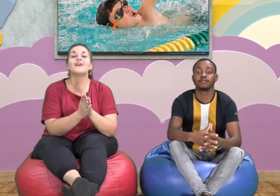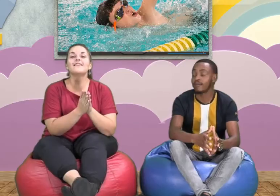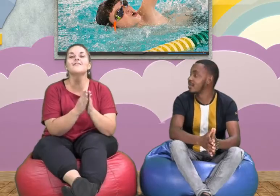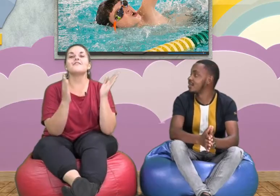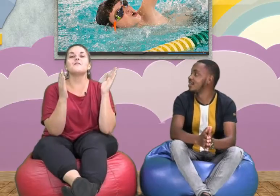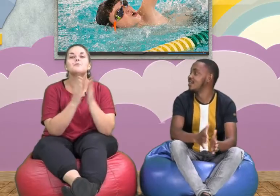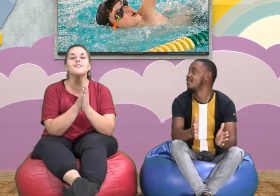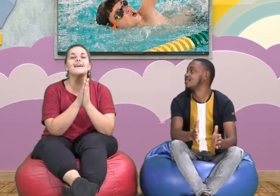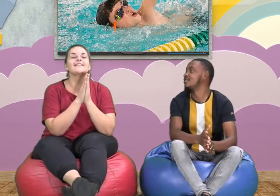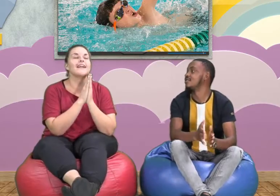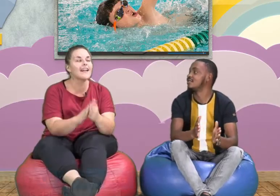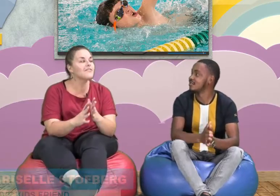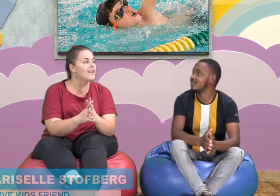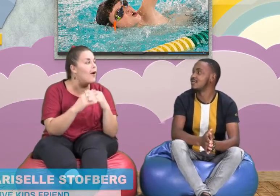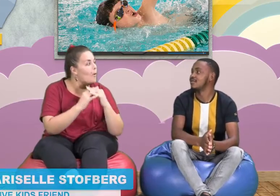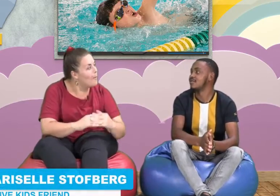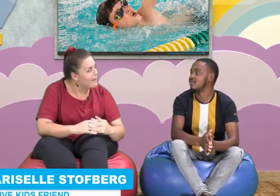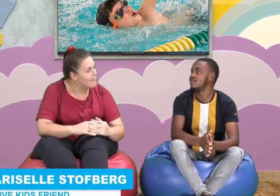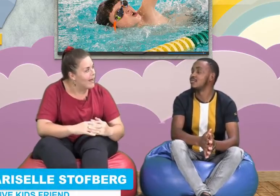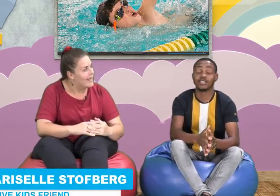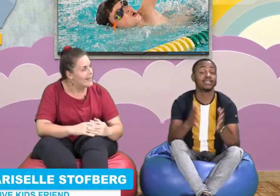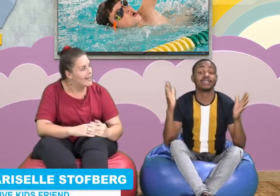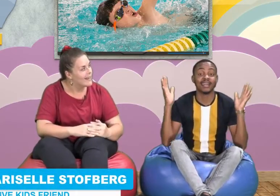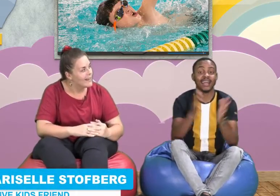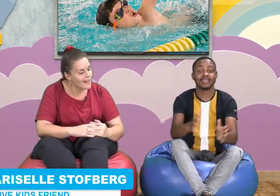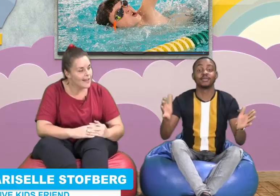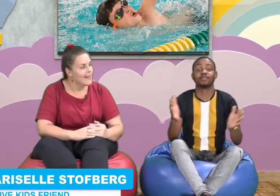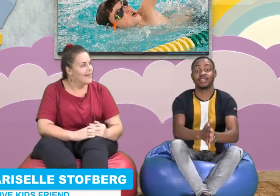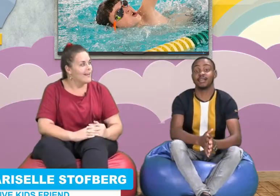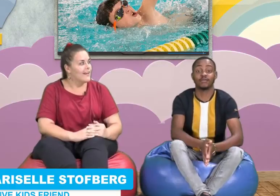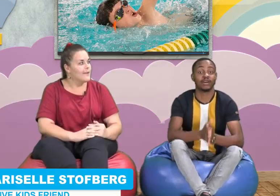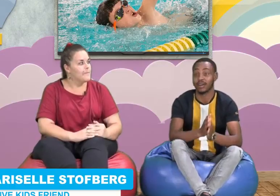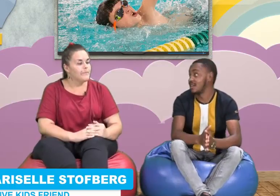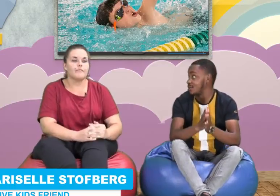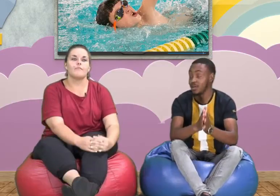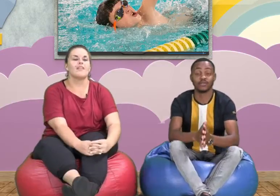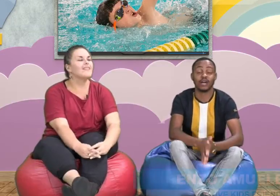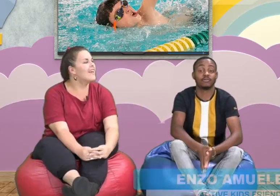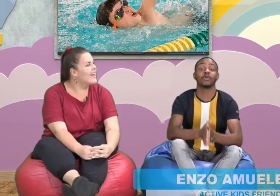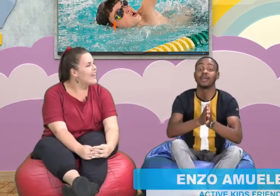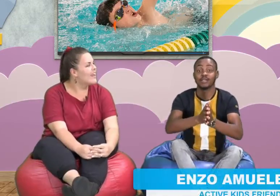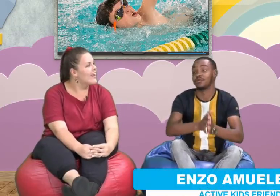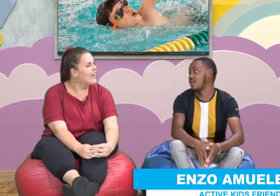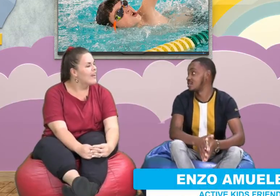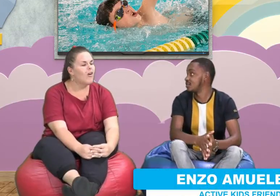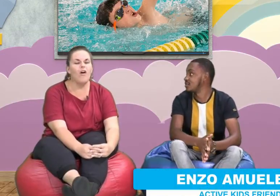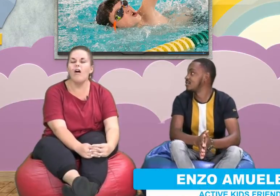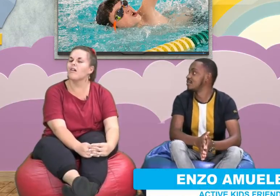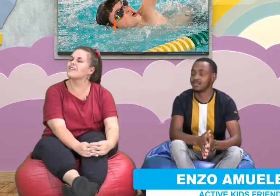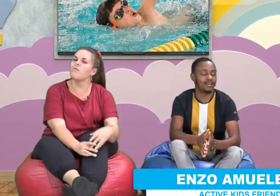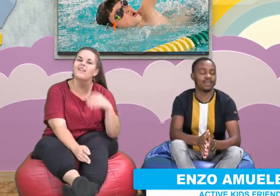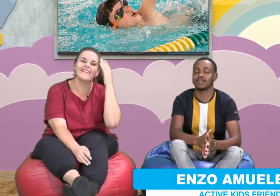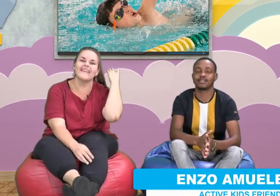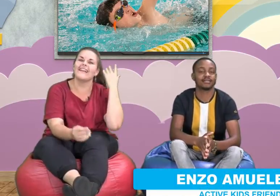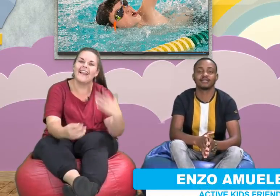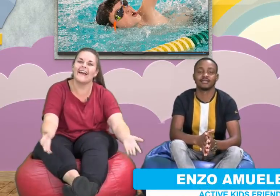Sjoe, en zo, juffrouw Moet is rarig vandaag op het, man. Zij is redelijk die beste juffrouw. Ik wens ik het zo juffrouw gehad toen ik op laarschool was. Oh, sy